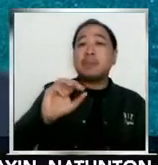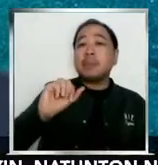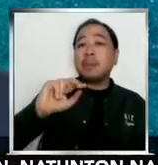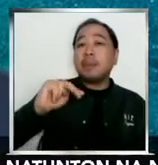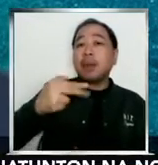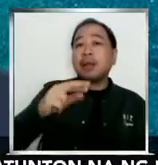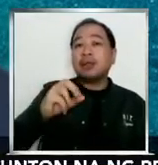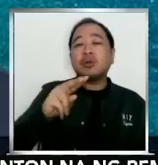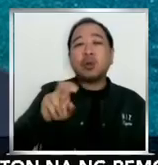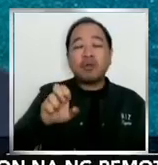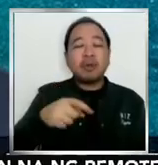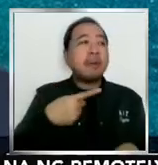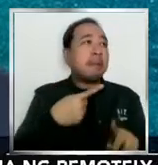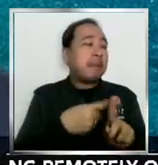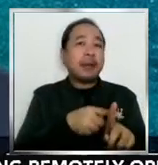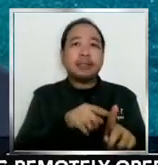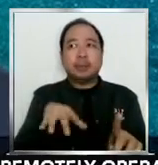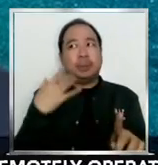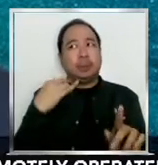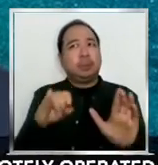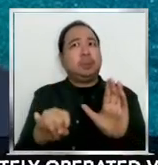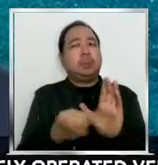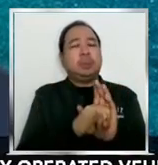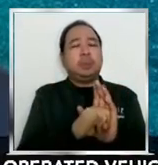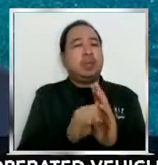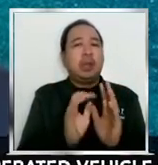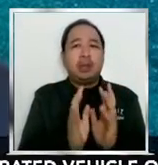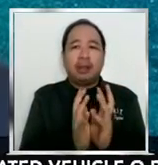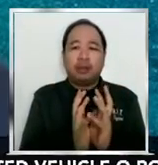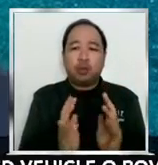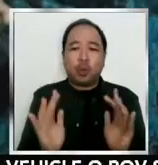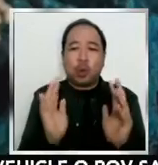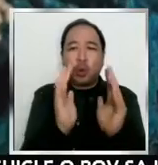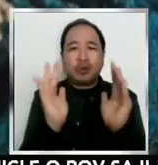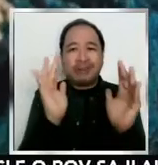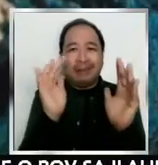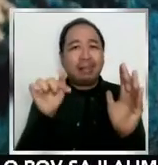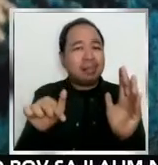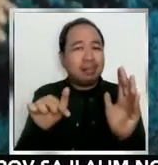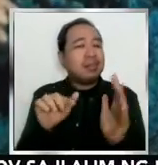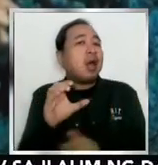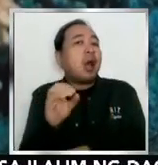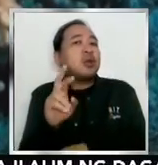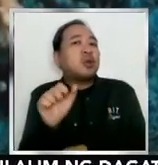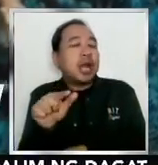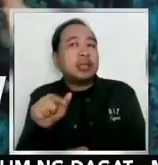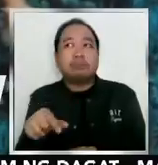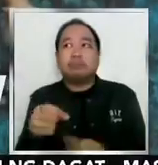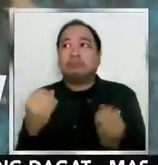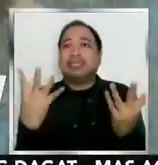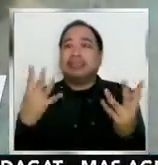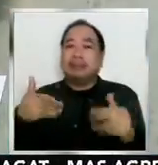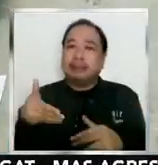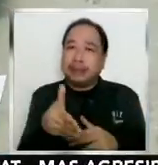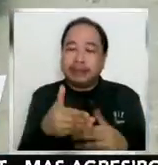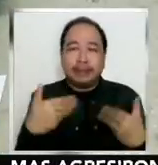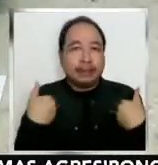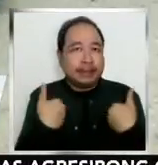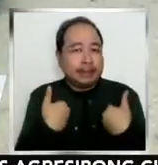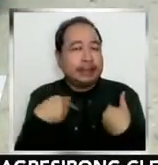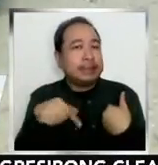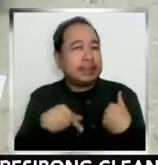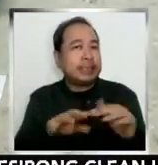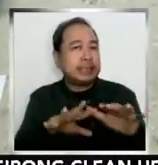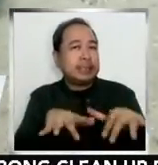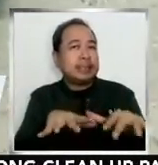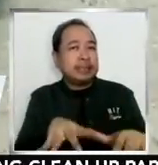find the highest marine biodiversity on the planet. Ang yamang dagat na ito ang nalalagay sa panganib sa